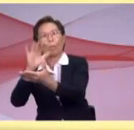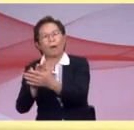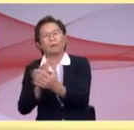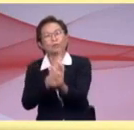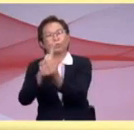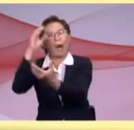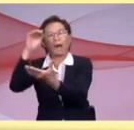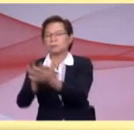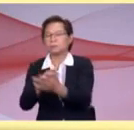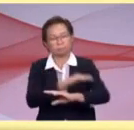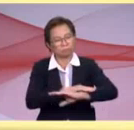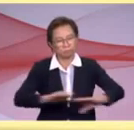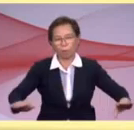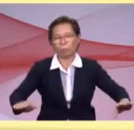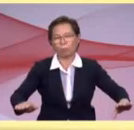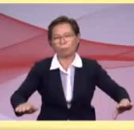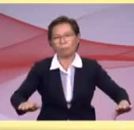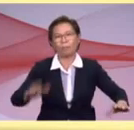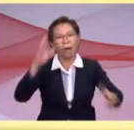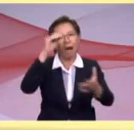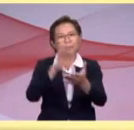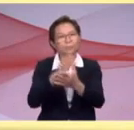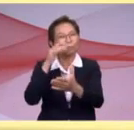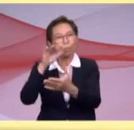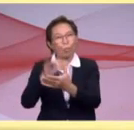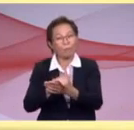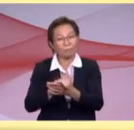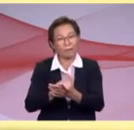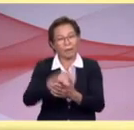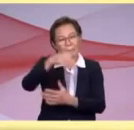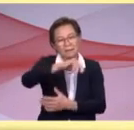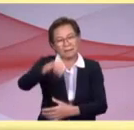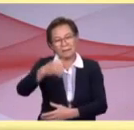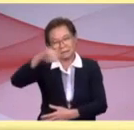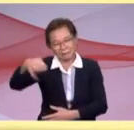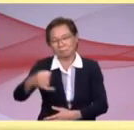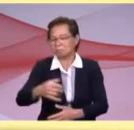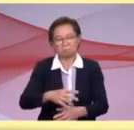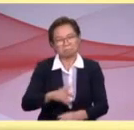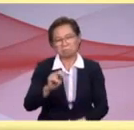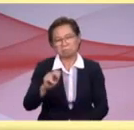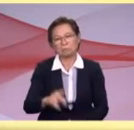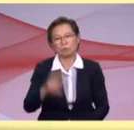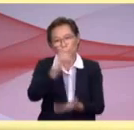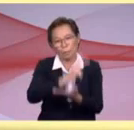pergerakan rentas daerah dan negeri oleh pasangan PJJ ataupun pasangan jarak jauh ini. Okey.